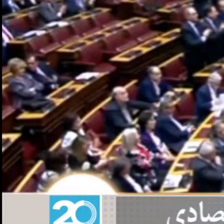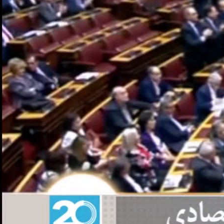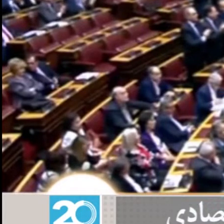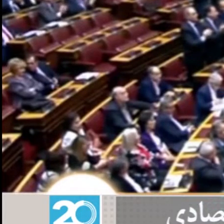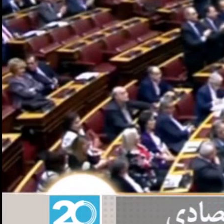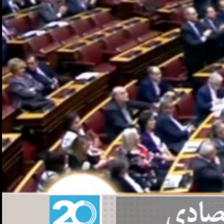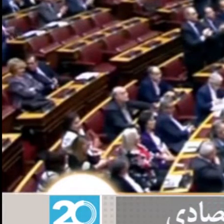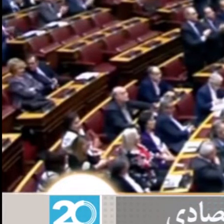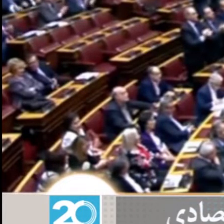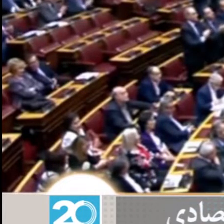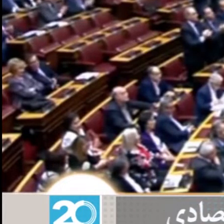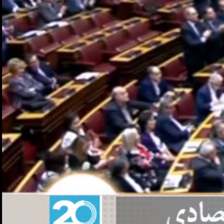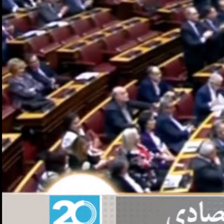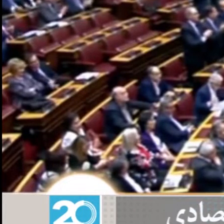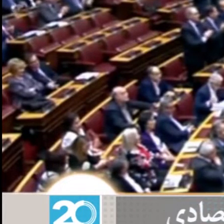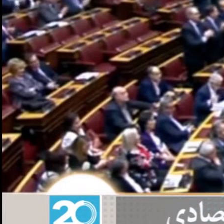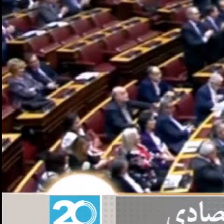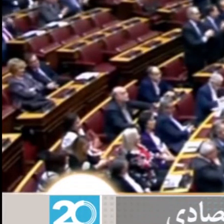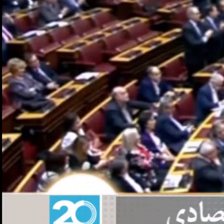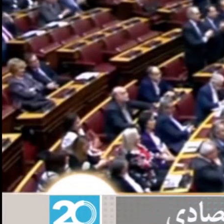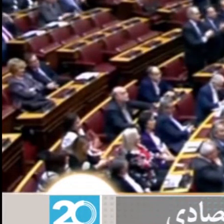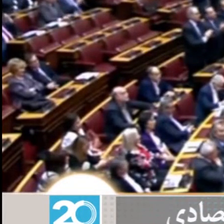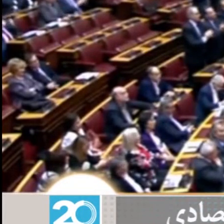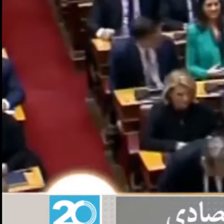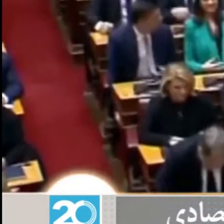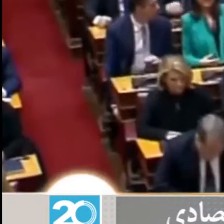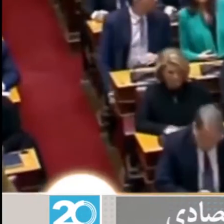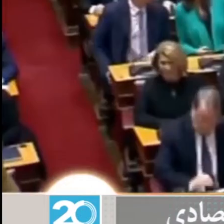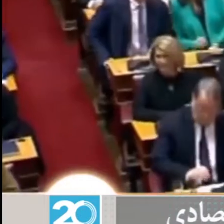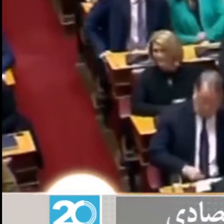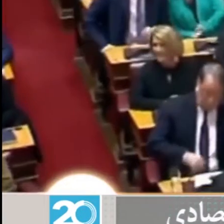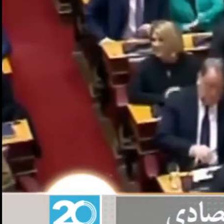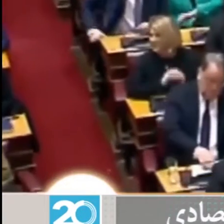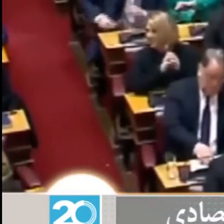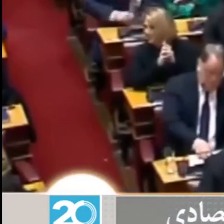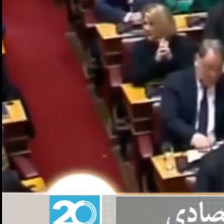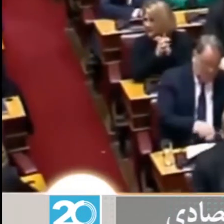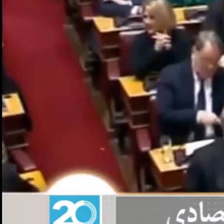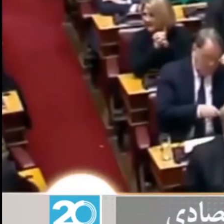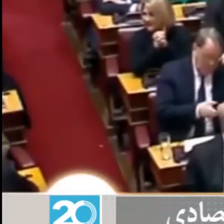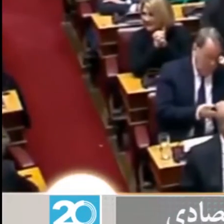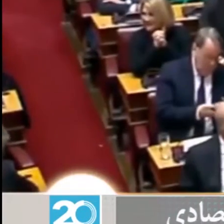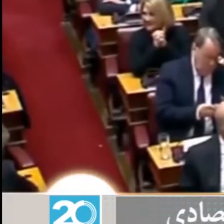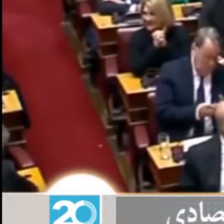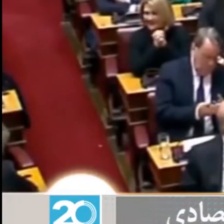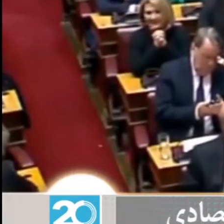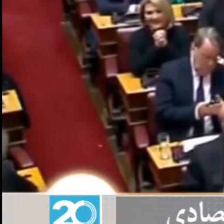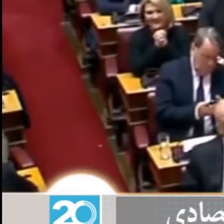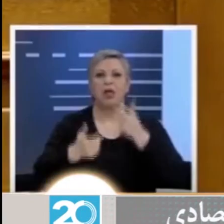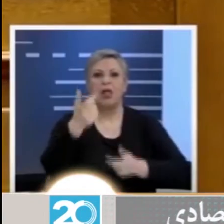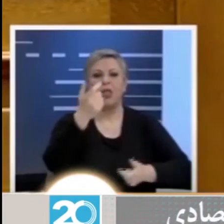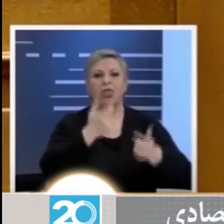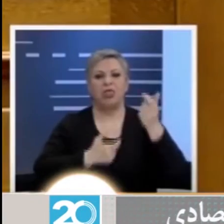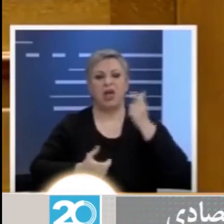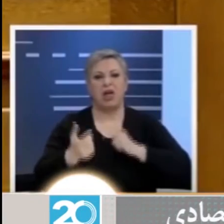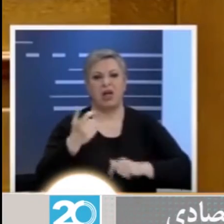باشد. رهبر اپوزیسیون اصلی دولت یونان را محکوم کرد که زندگی برای مردم بدتر می‌شود. به ویژه